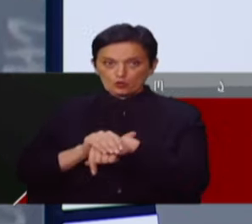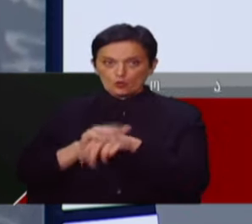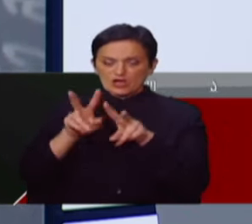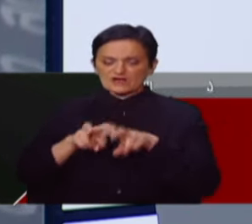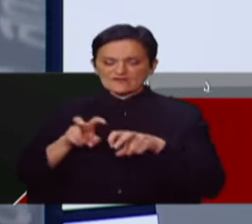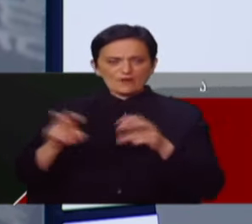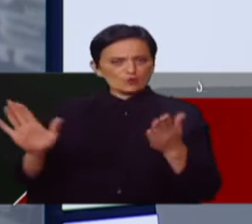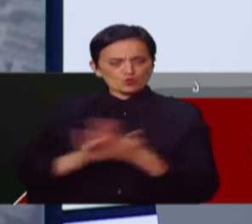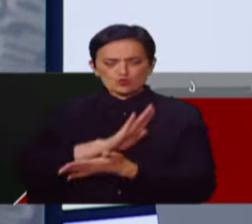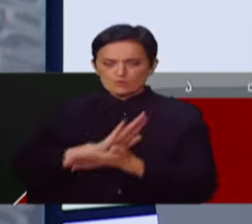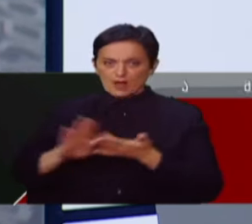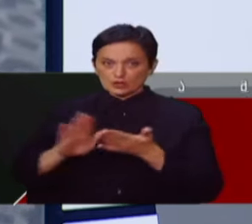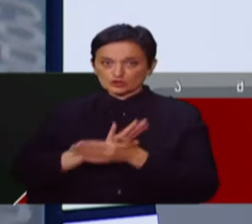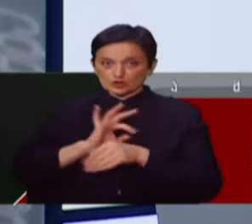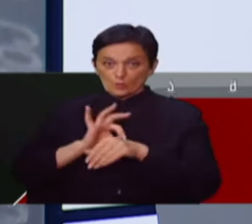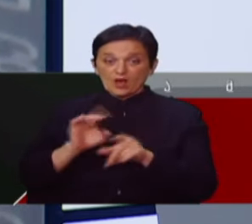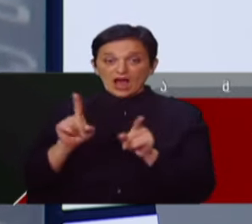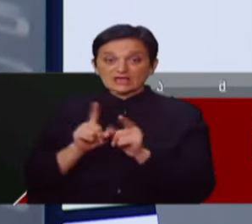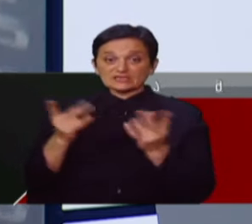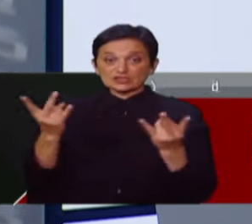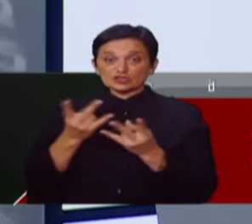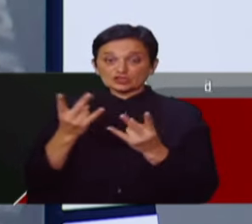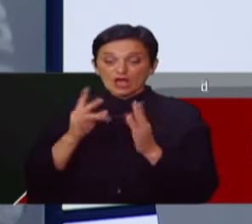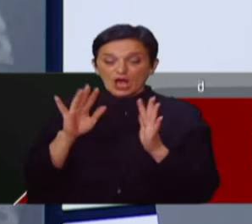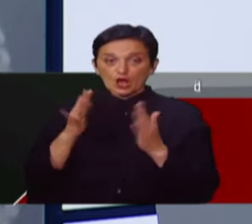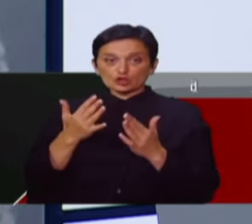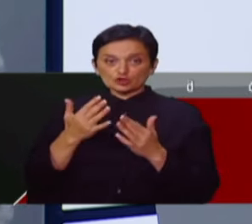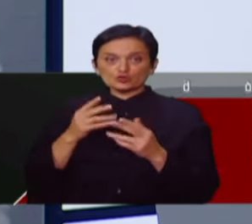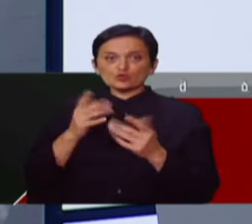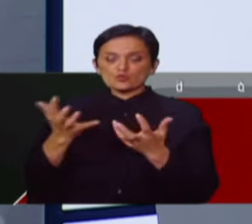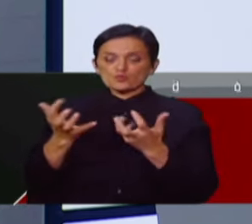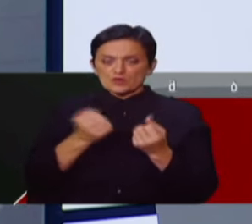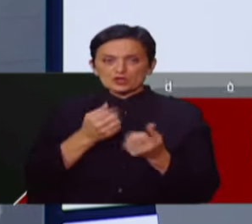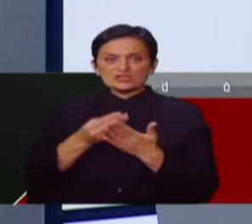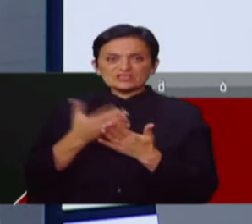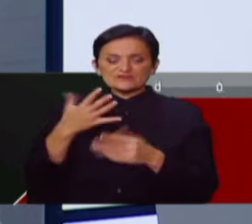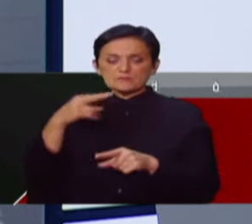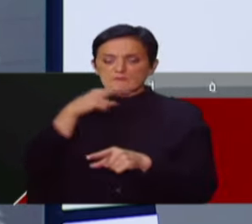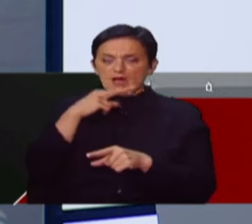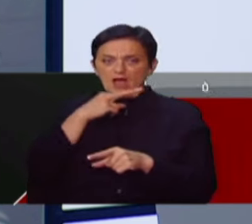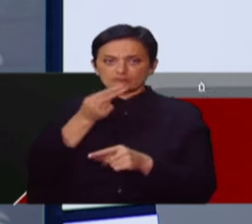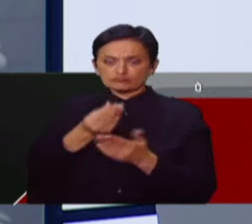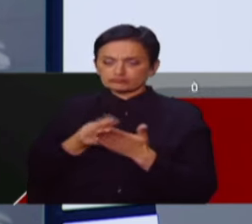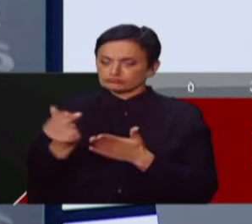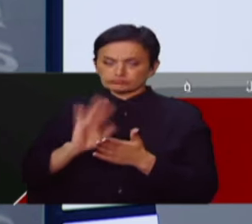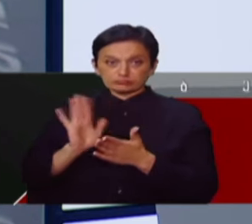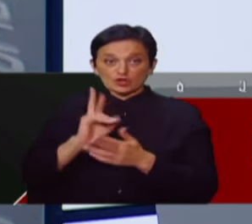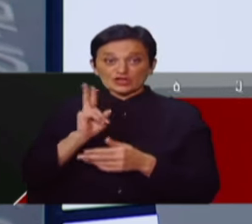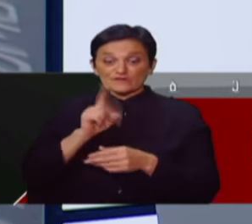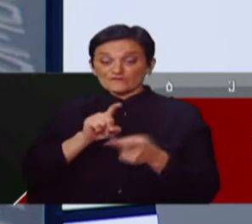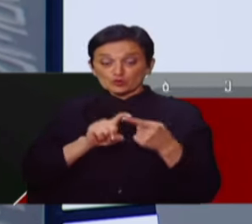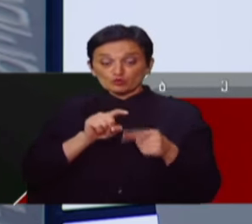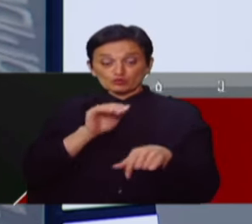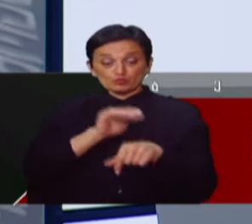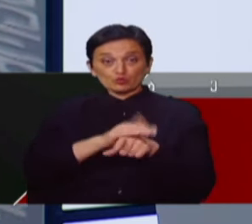კვლევები სრულიად უფასოდ ჩაიტაროს. ასევე საჭიროების შემთხვევაში უსაწყიდლოდ მიიღოს ვირადღირებული მედიკამენტებიც. მათ ვისაც ვირუსი არ